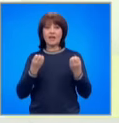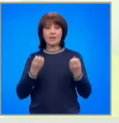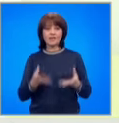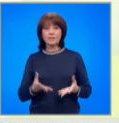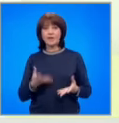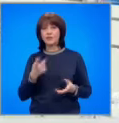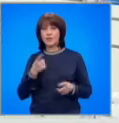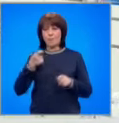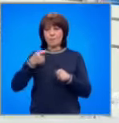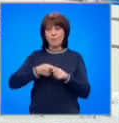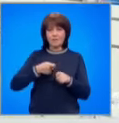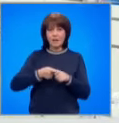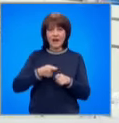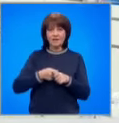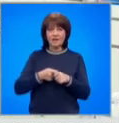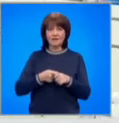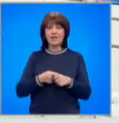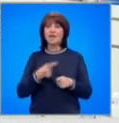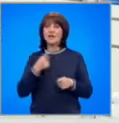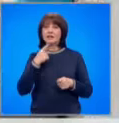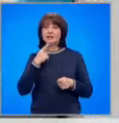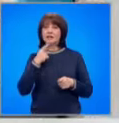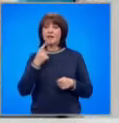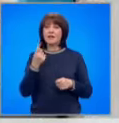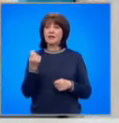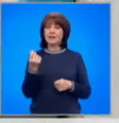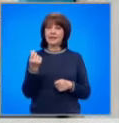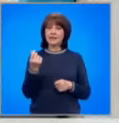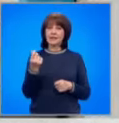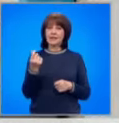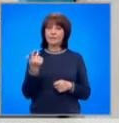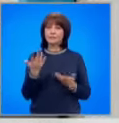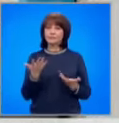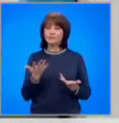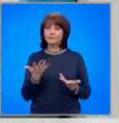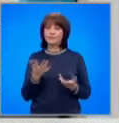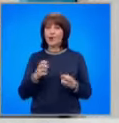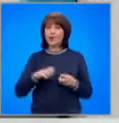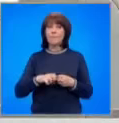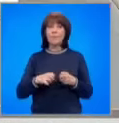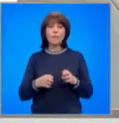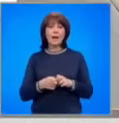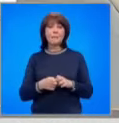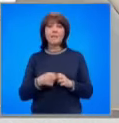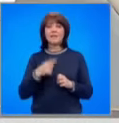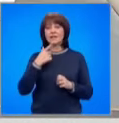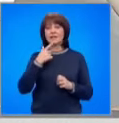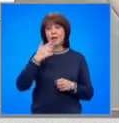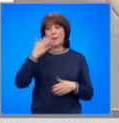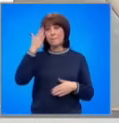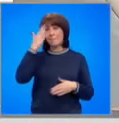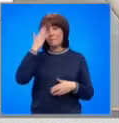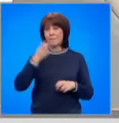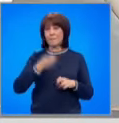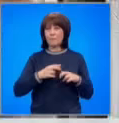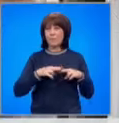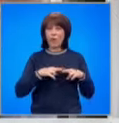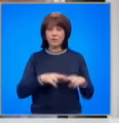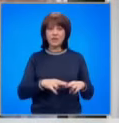да коригират и да са по-плавни по отношение на цените. Най-сериозен се оказва проблемът с кадрите за болниците и все